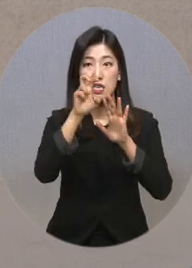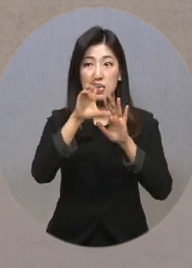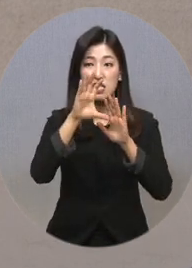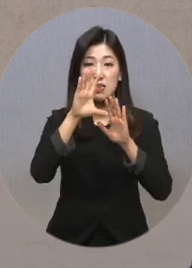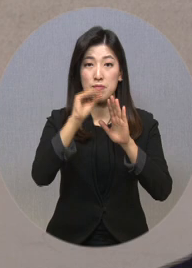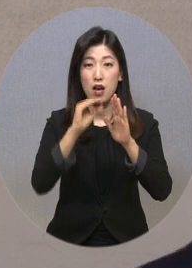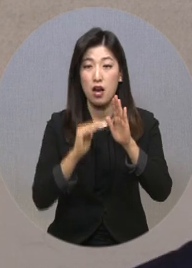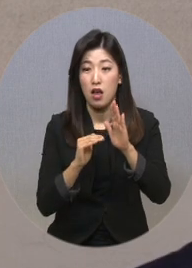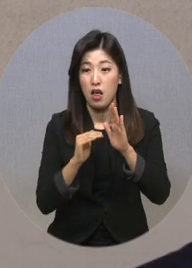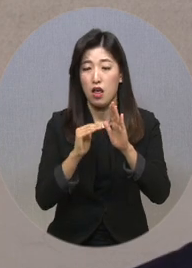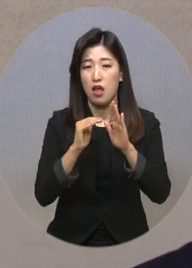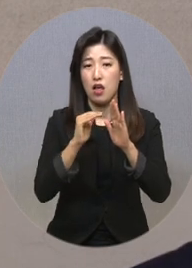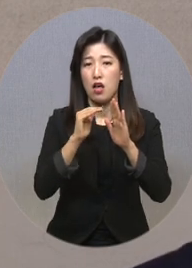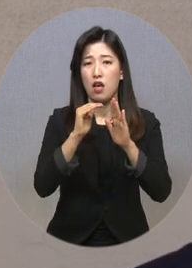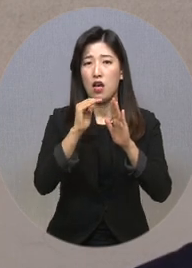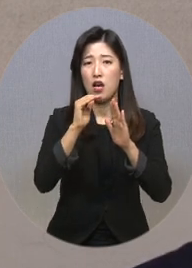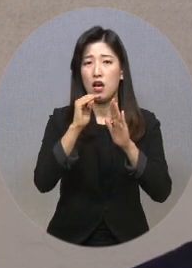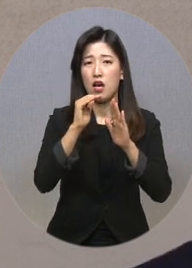것으로 봐서는